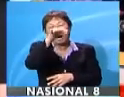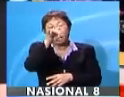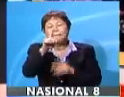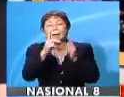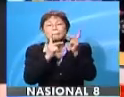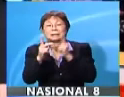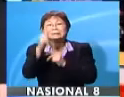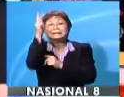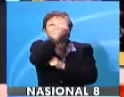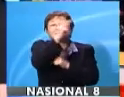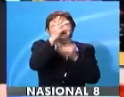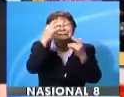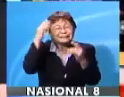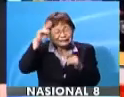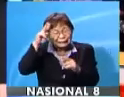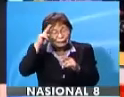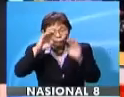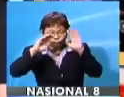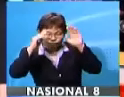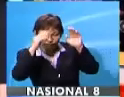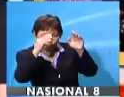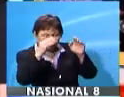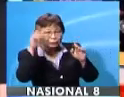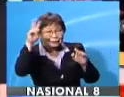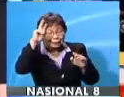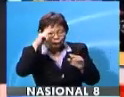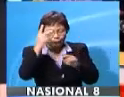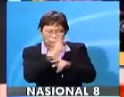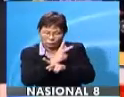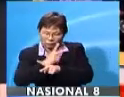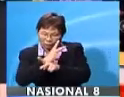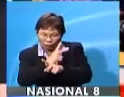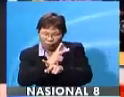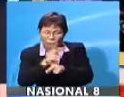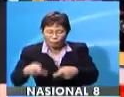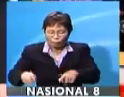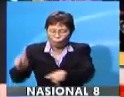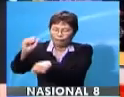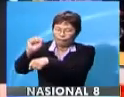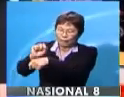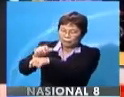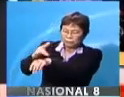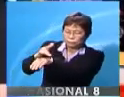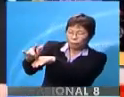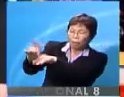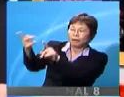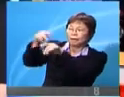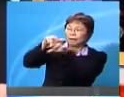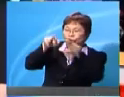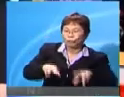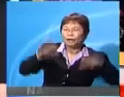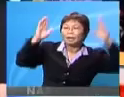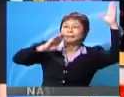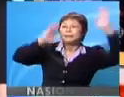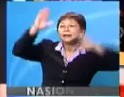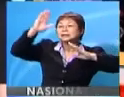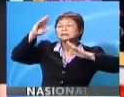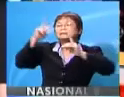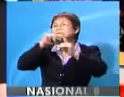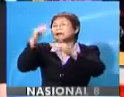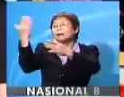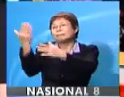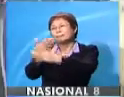Hamidi, kerajaan sentiasa berhati-hati agar peluang pekerjaan kepada rakyat tempatan tidak terjejas.